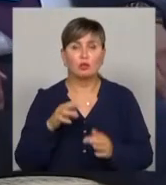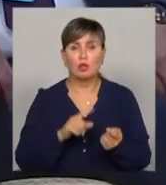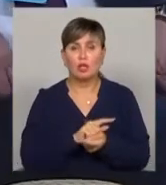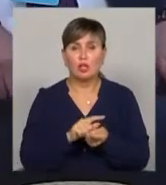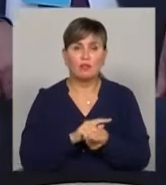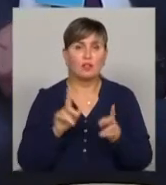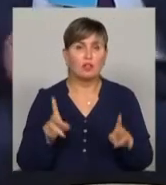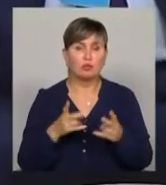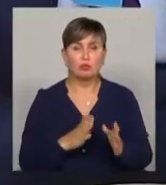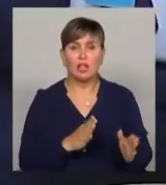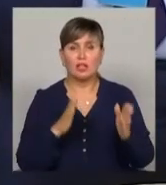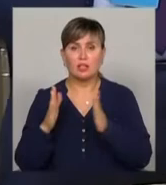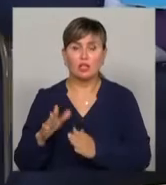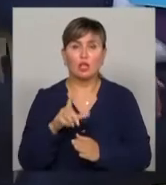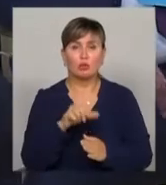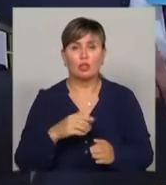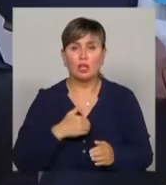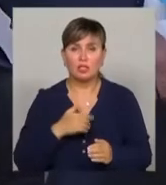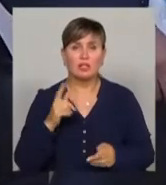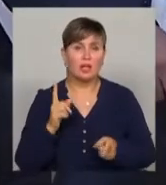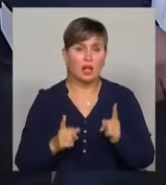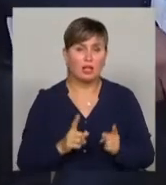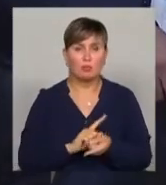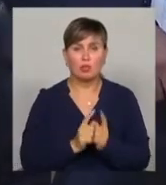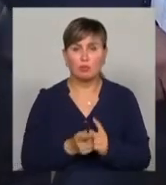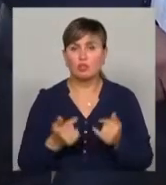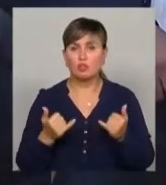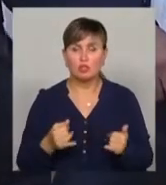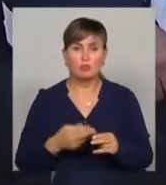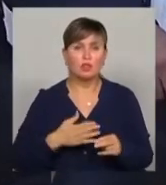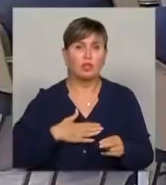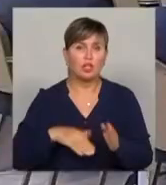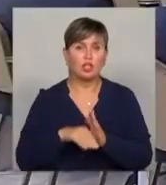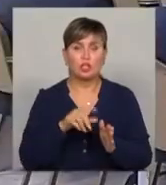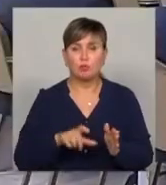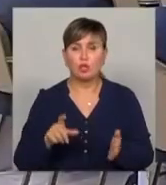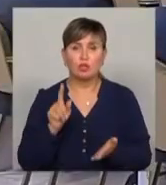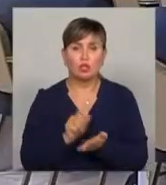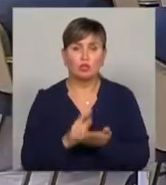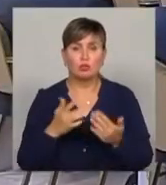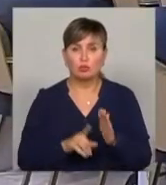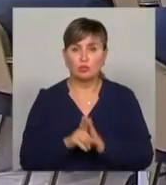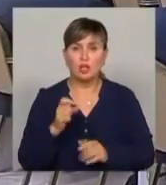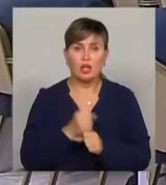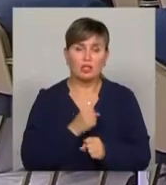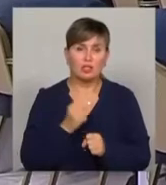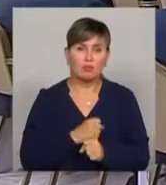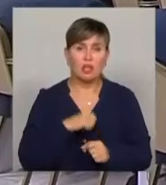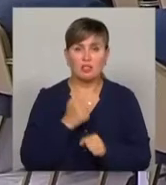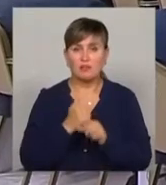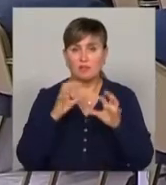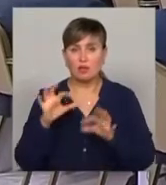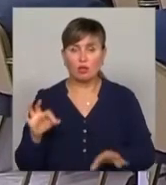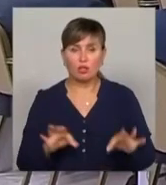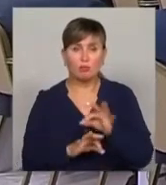не следует откладывать. Люди хотят реальных перемен прямо сейчас. Поэтому наши депутаты должны уже приступить к разработке основных законопроектов.